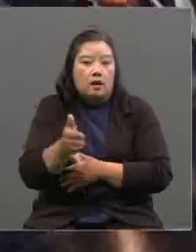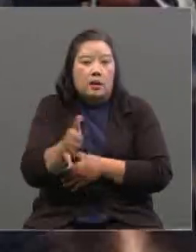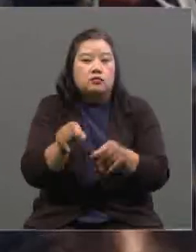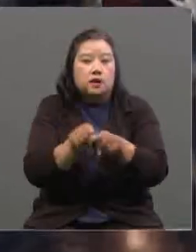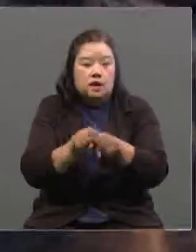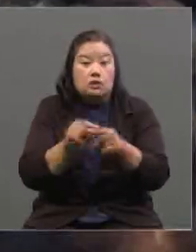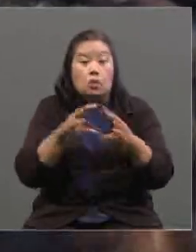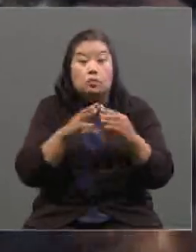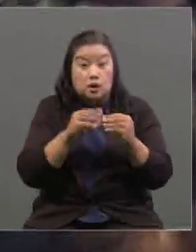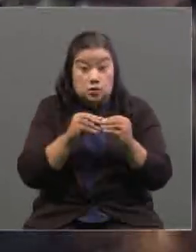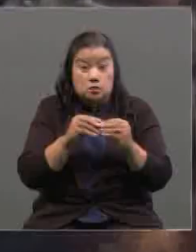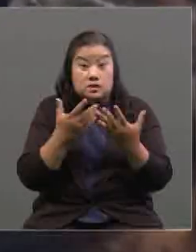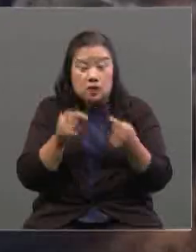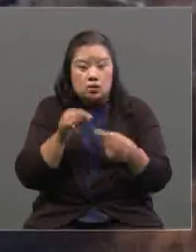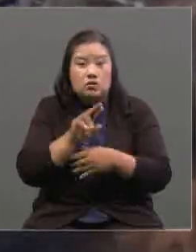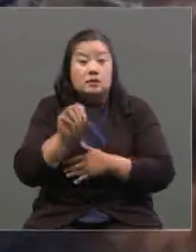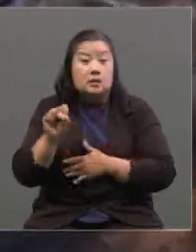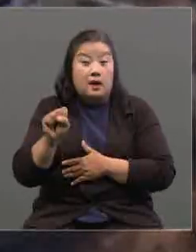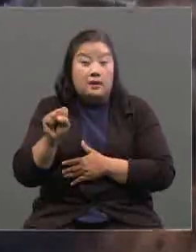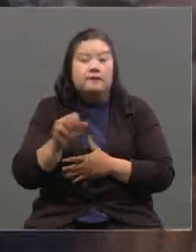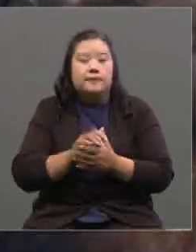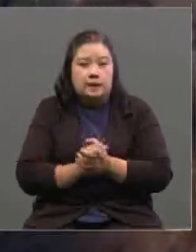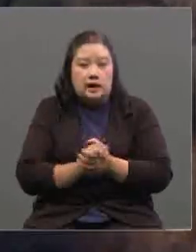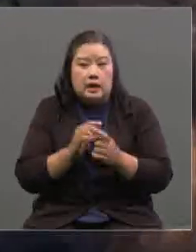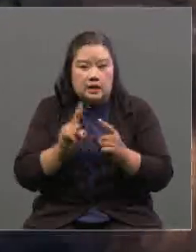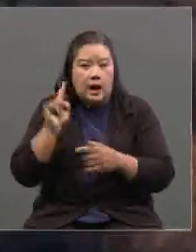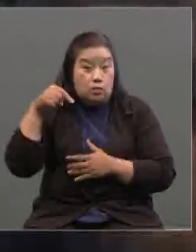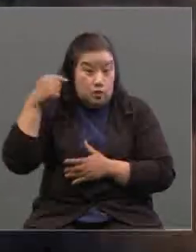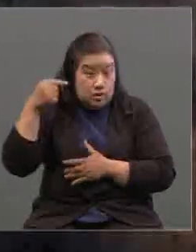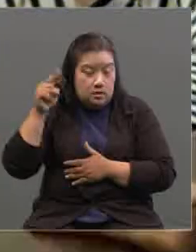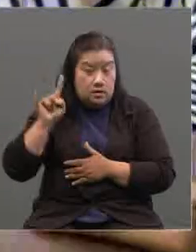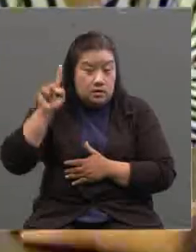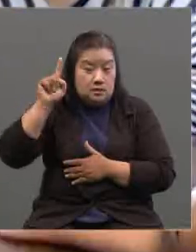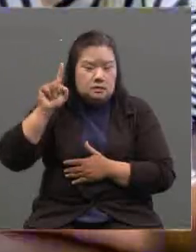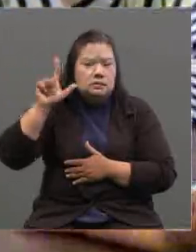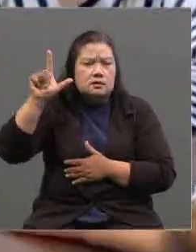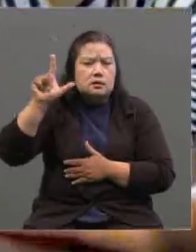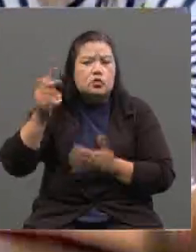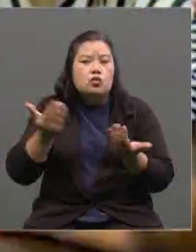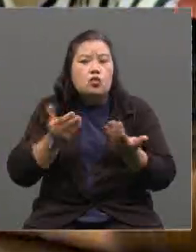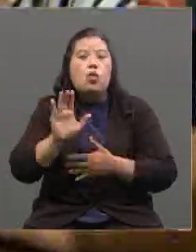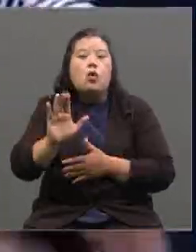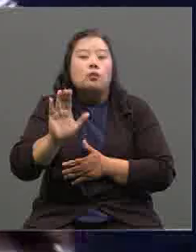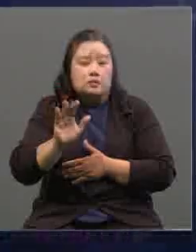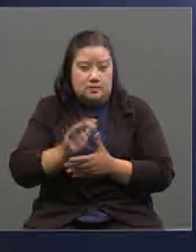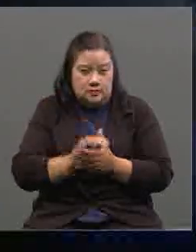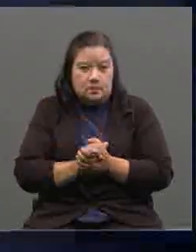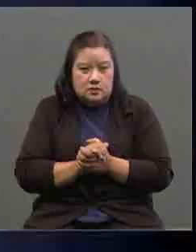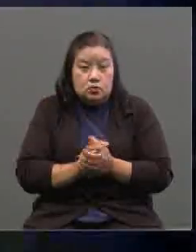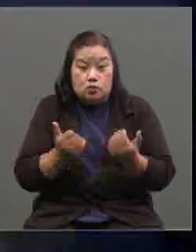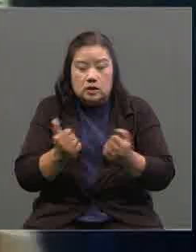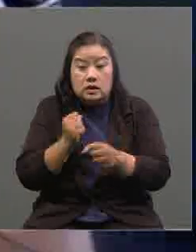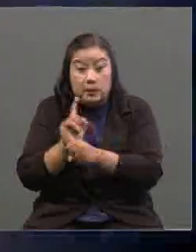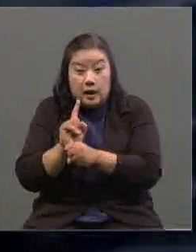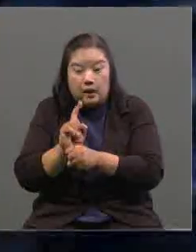คหลังการประชุมรัฐสภาเสร็จสิ้นส่วนนางสาวแพทองธารชินวัตรแคนดิเดตนายกรัฐมนตรีอีกคนหนึ่งของพรรคเพื่อไทยนะคะขณะนี้